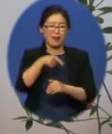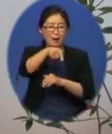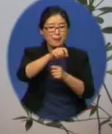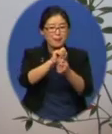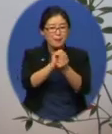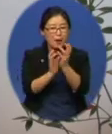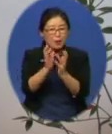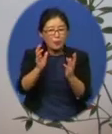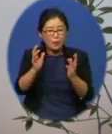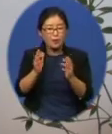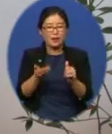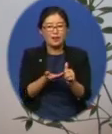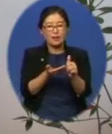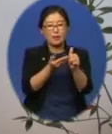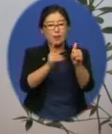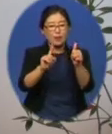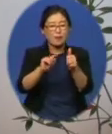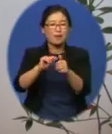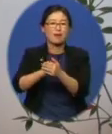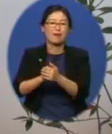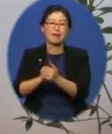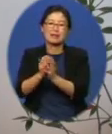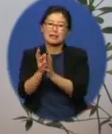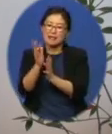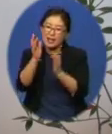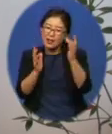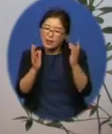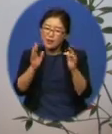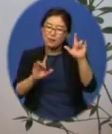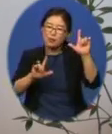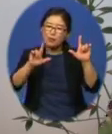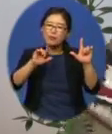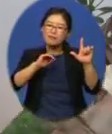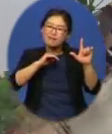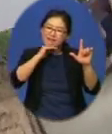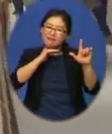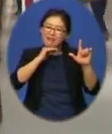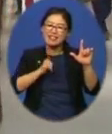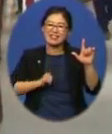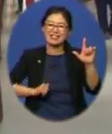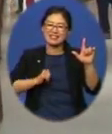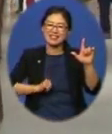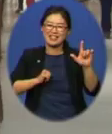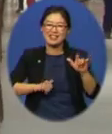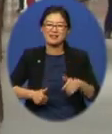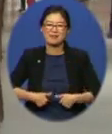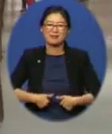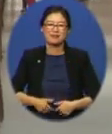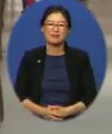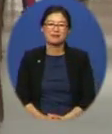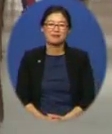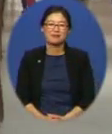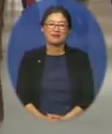자연을 이해하고 그거를 기다릴 수 있는 그런 인내가 좀 필요한 것 같아요.